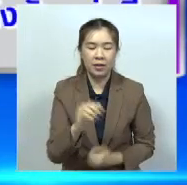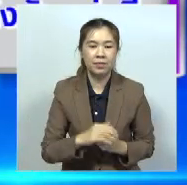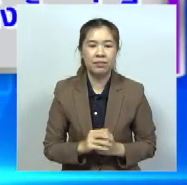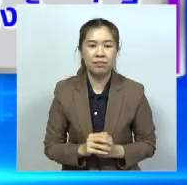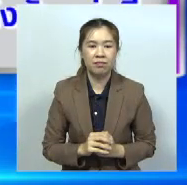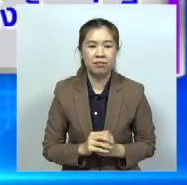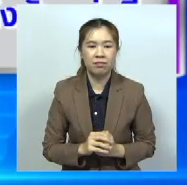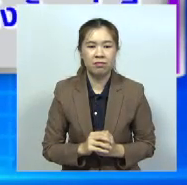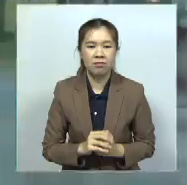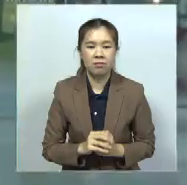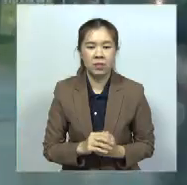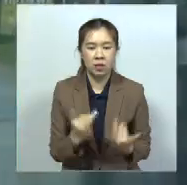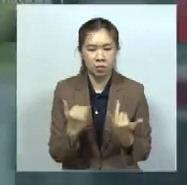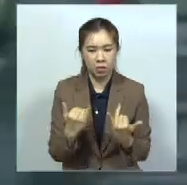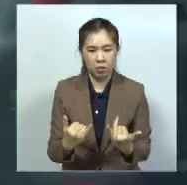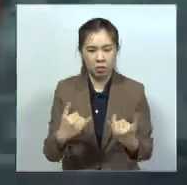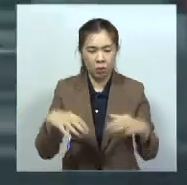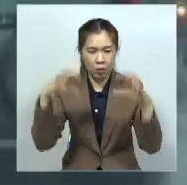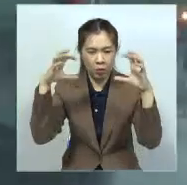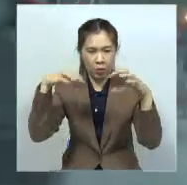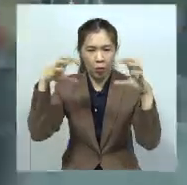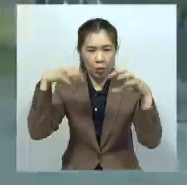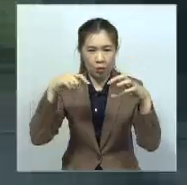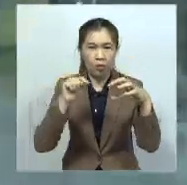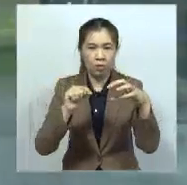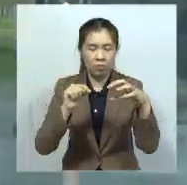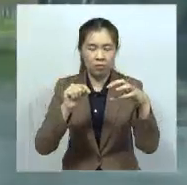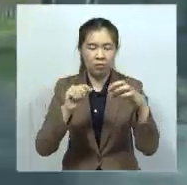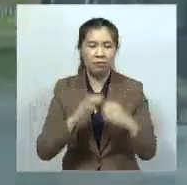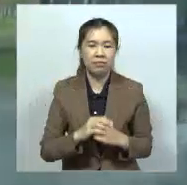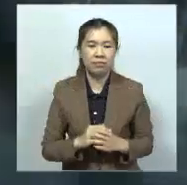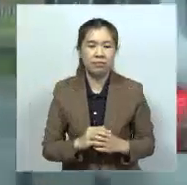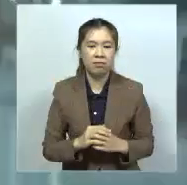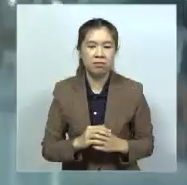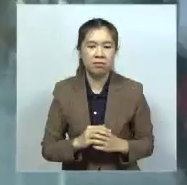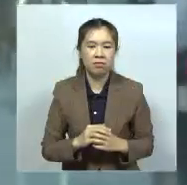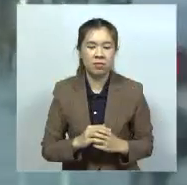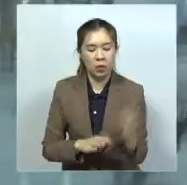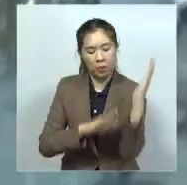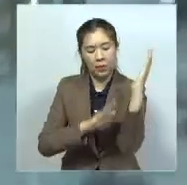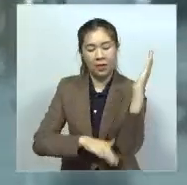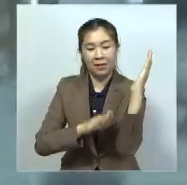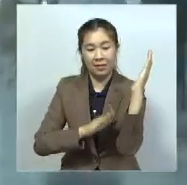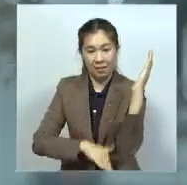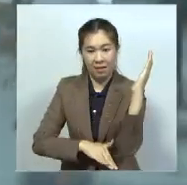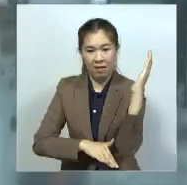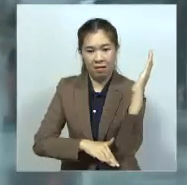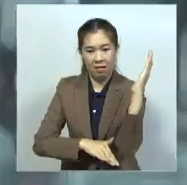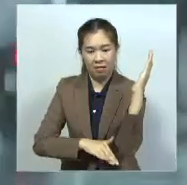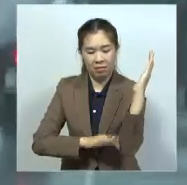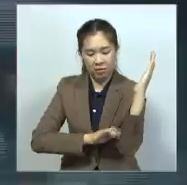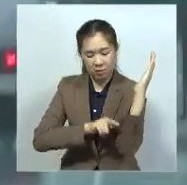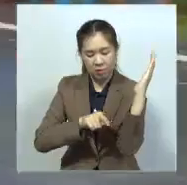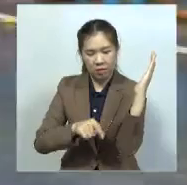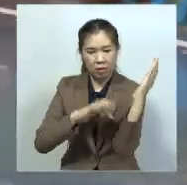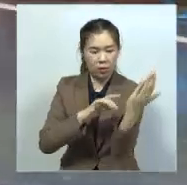หย่อมความกดอากาศต่ำกำลังแรงที่อ่อนกำลังลงจากพายุดีเพรสชันโทรจีปกคลุมบริเวณภาคใต้ตอนล่างแล้วก็จะเคลื่อนลงทะเล